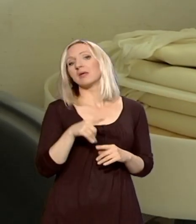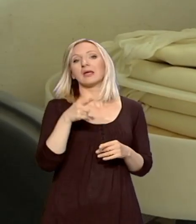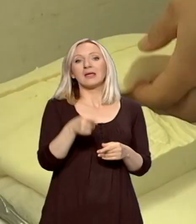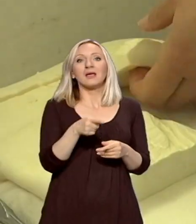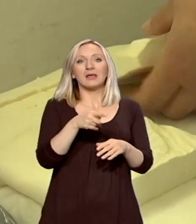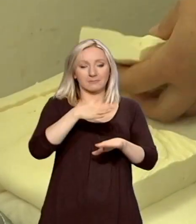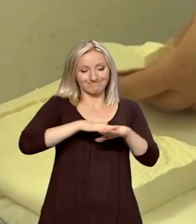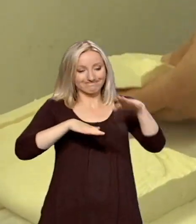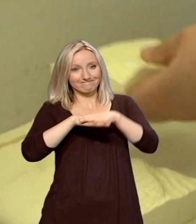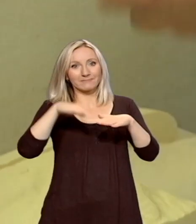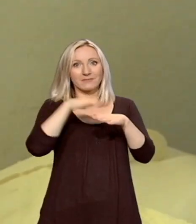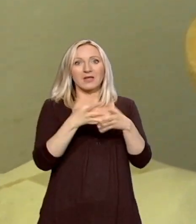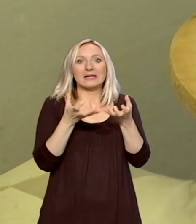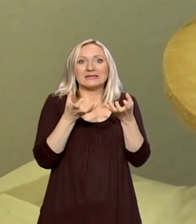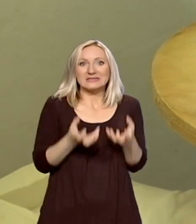cjedila.